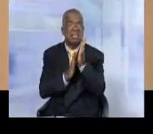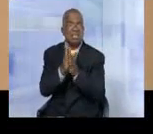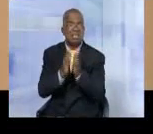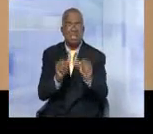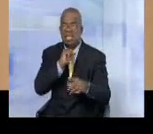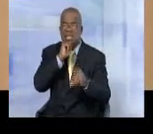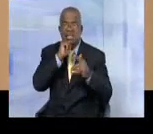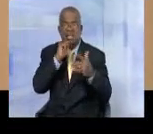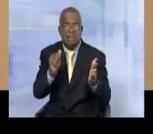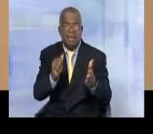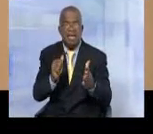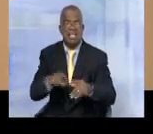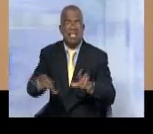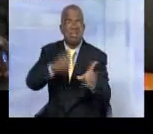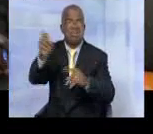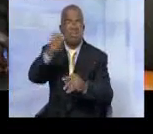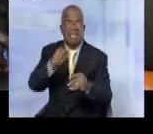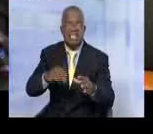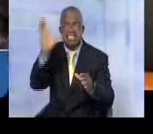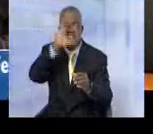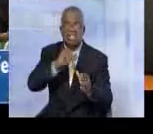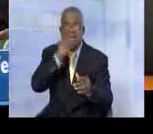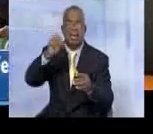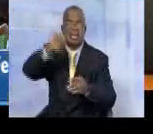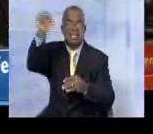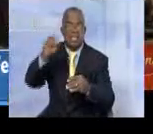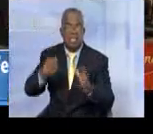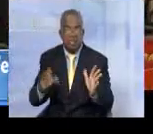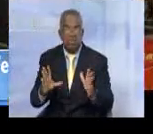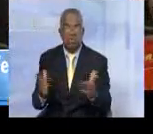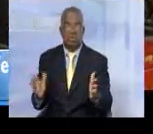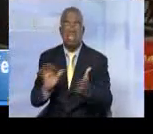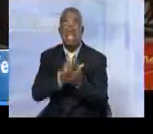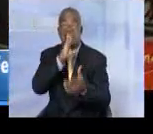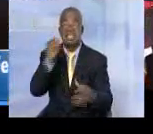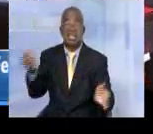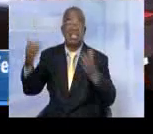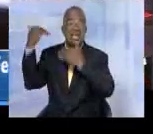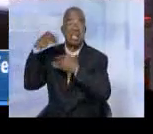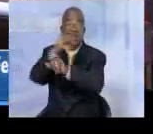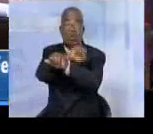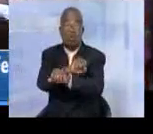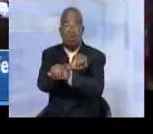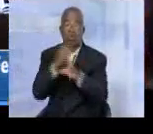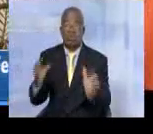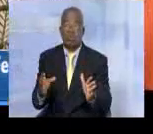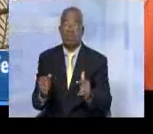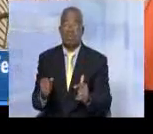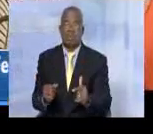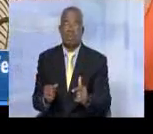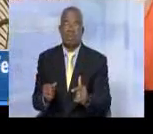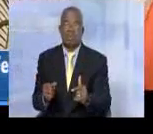les conflits deviennent des conflits récurrents. Espace et tension en Afrique subsaharienne. C'est le thème du colloque